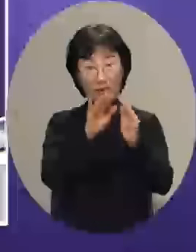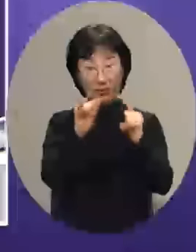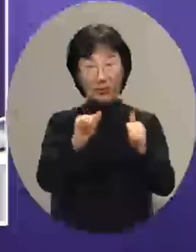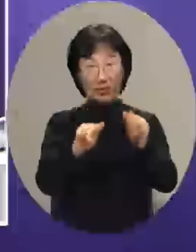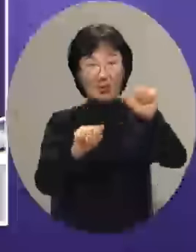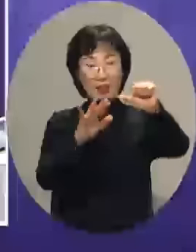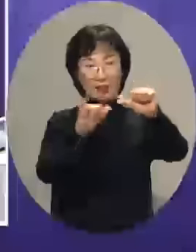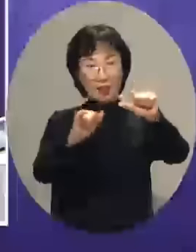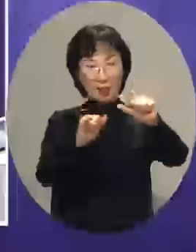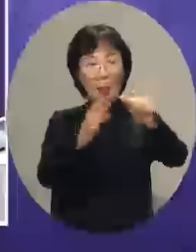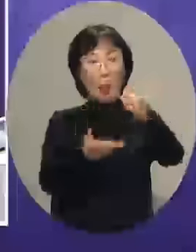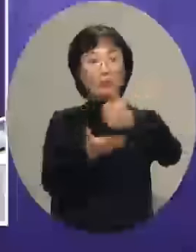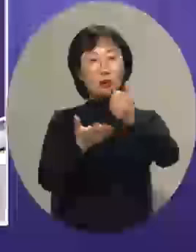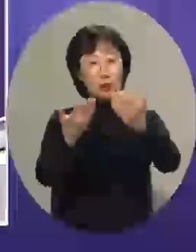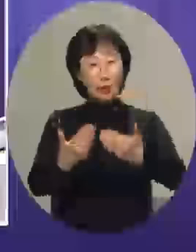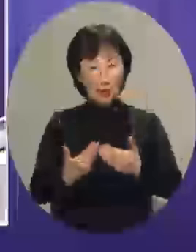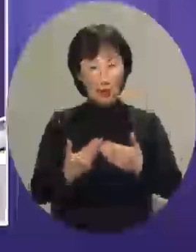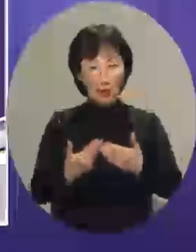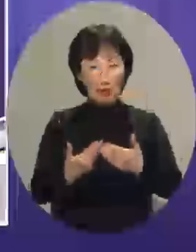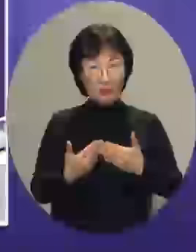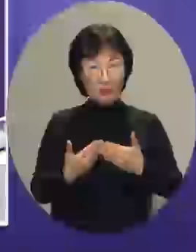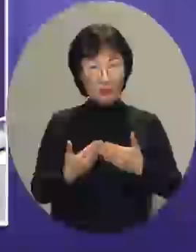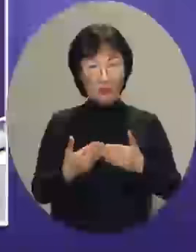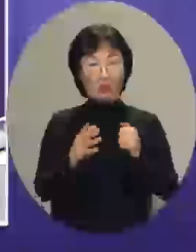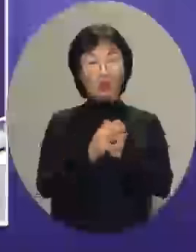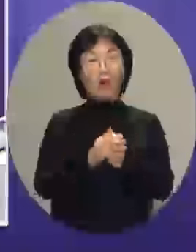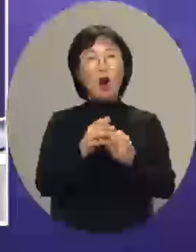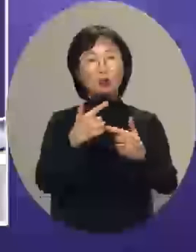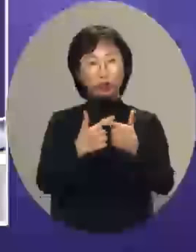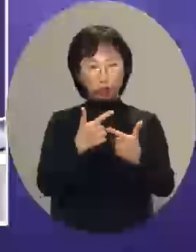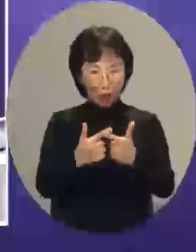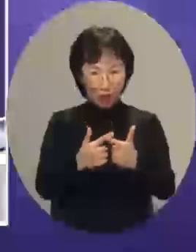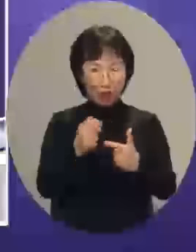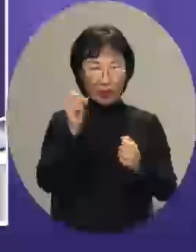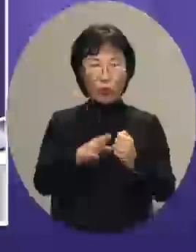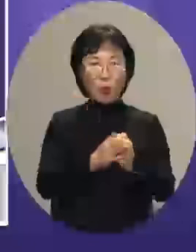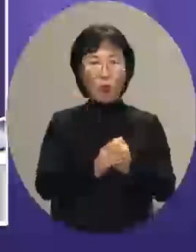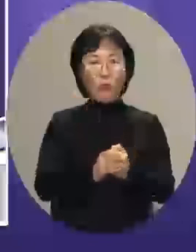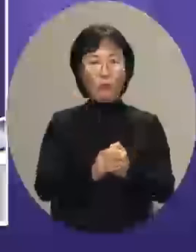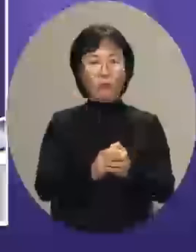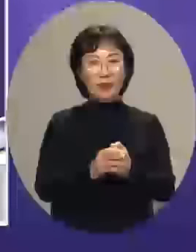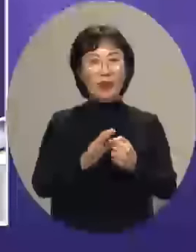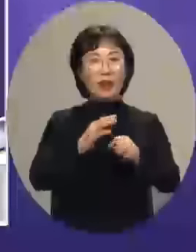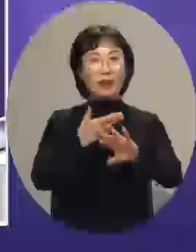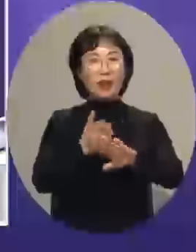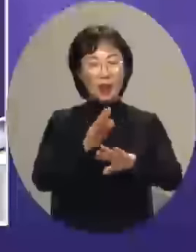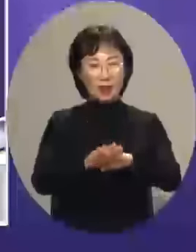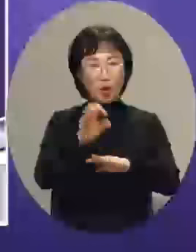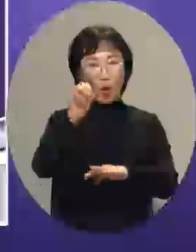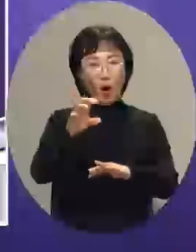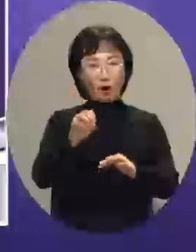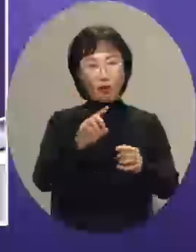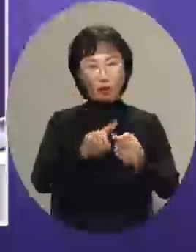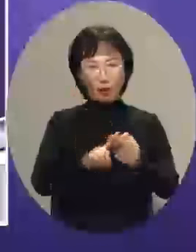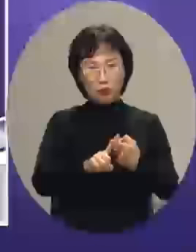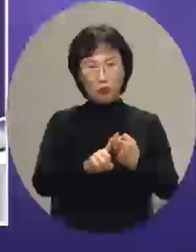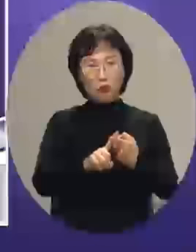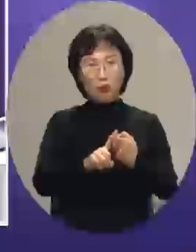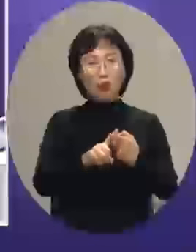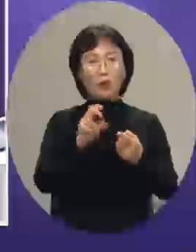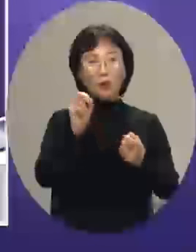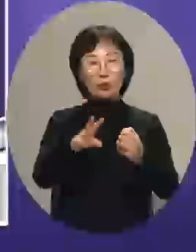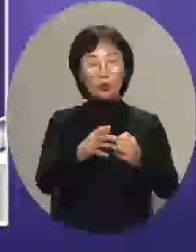공천이 됐거든요. 일테면 양분암 부산고검장, 박균택 대전 광주고검장, 김기표